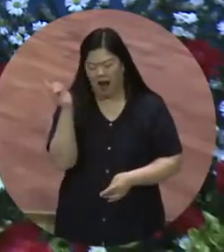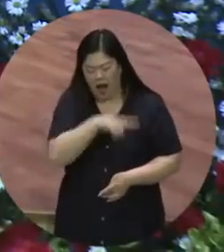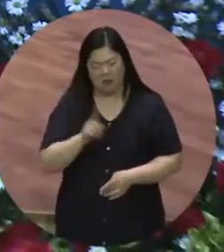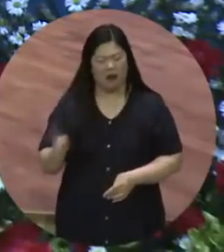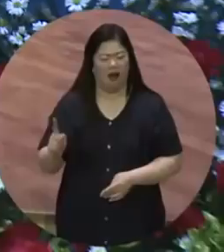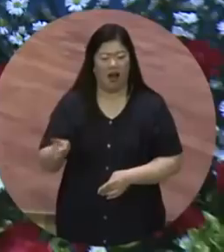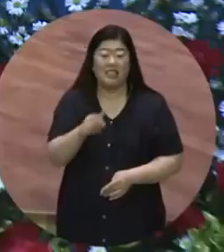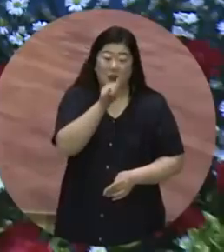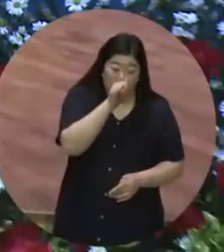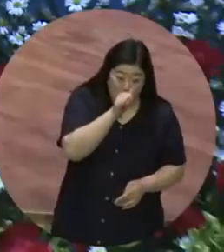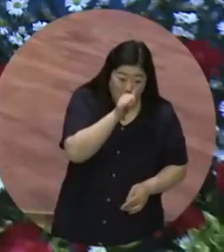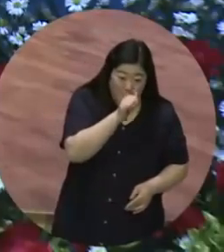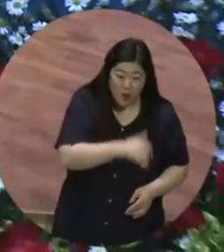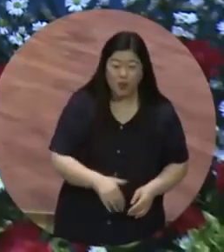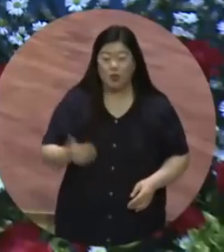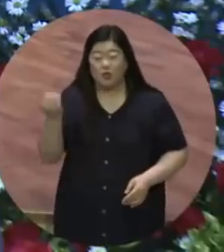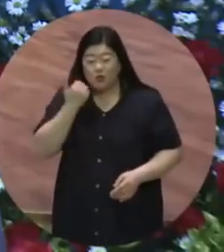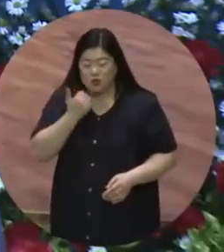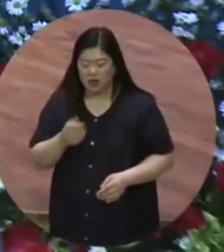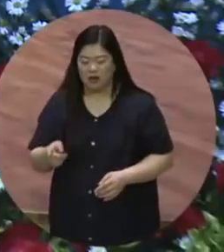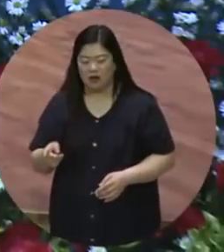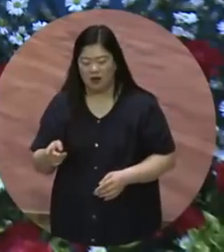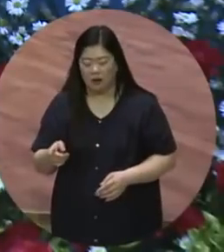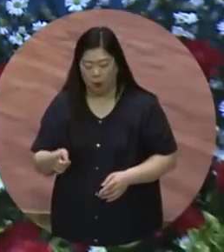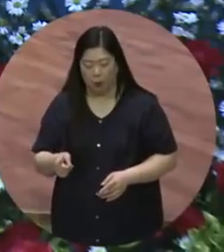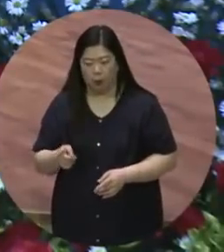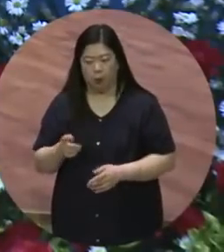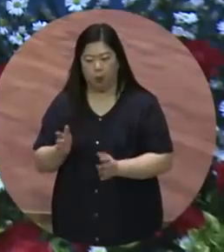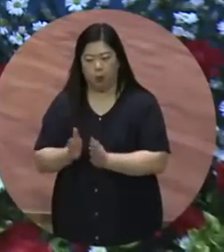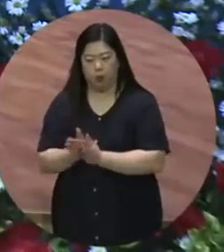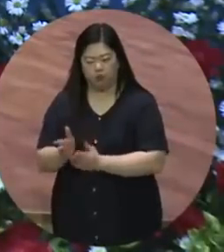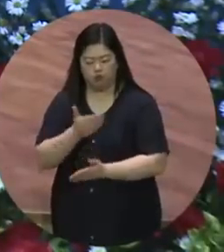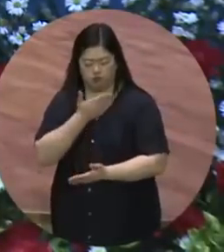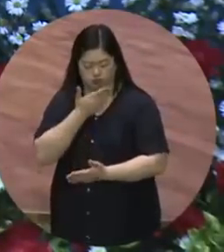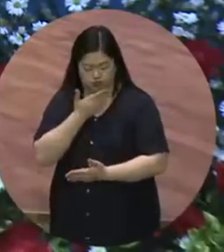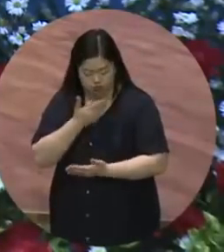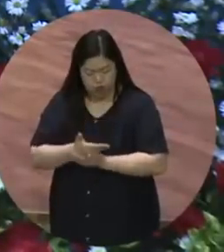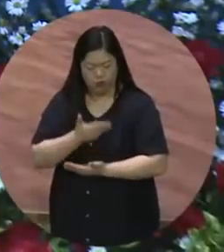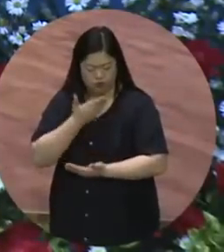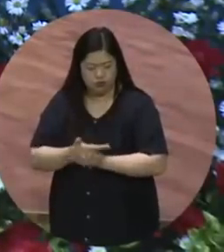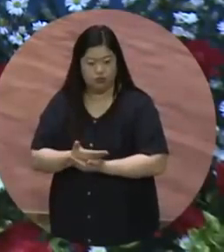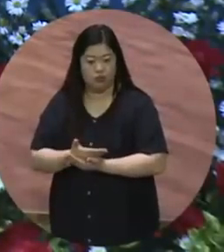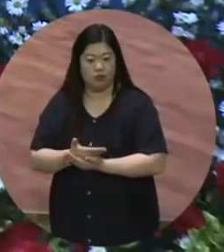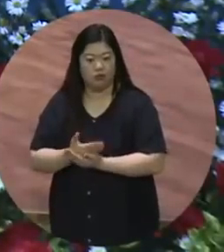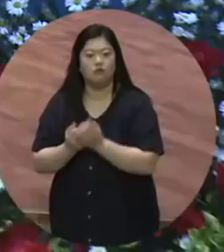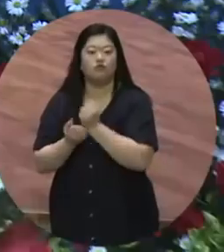시시비비를 가리지 않고 한 가지 사실을 강조하고 말을 맺습니다. 34절에